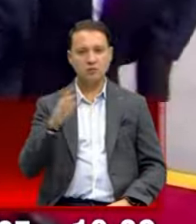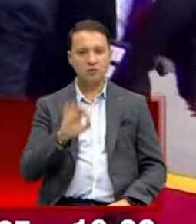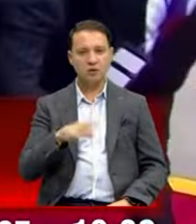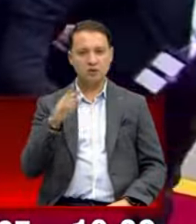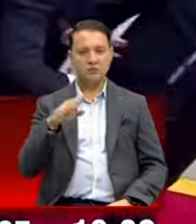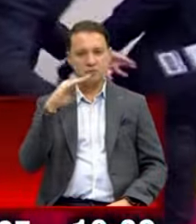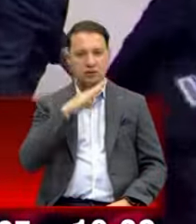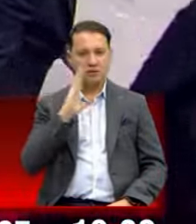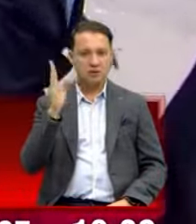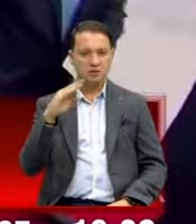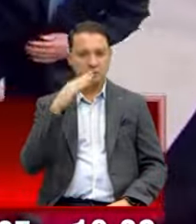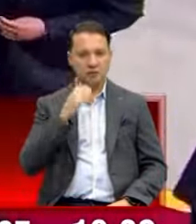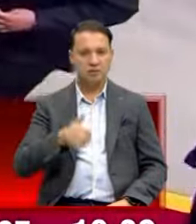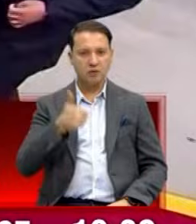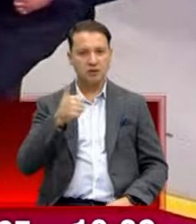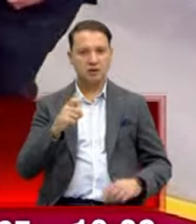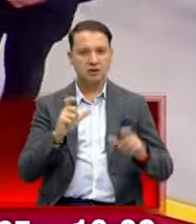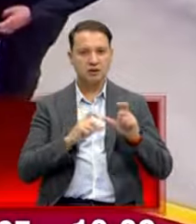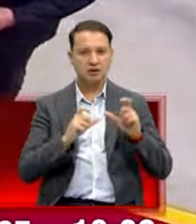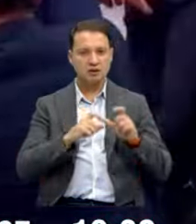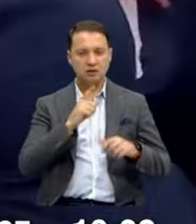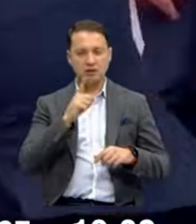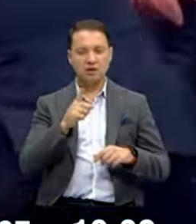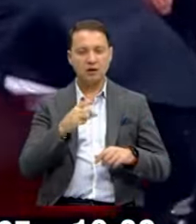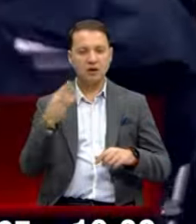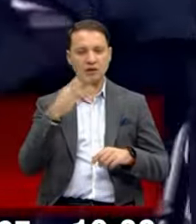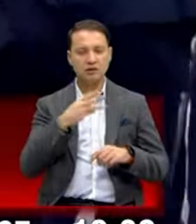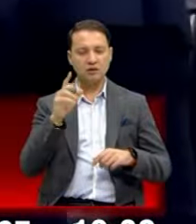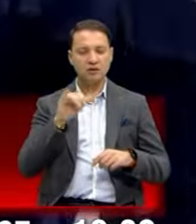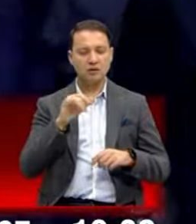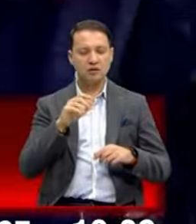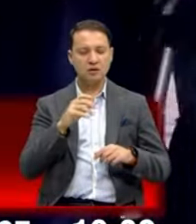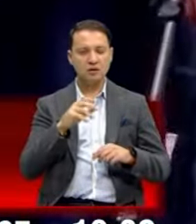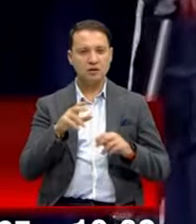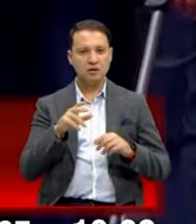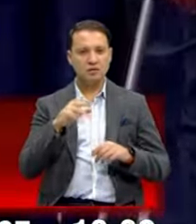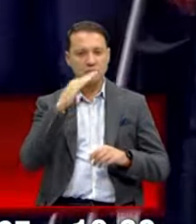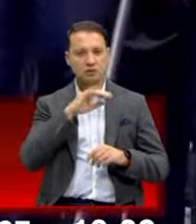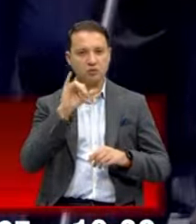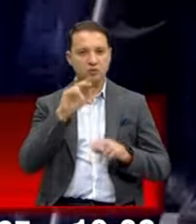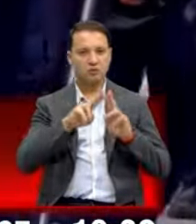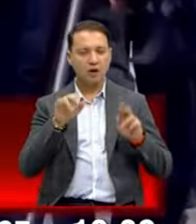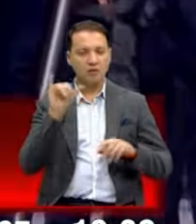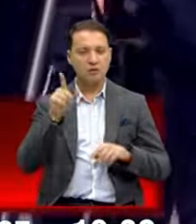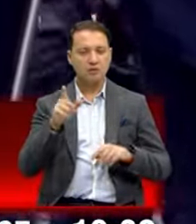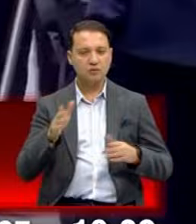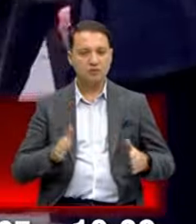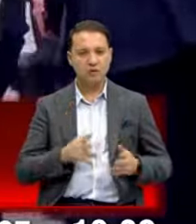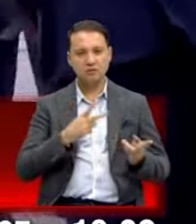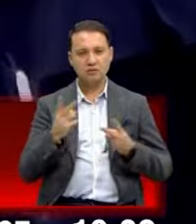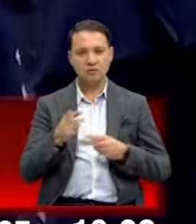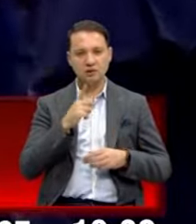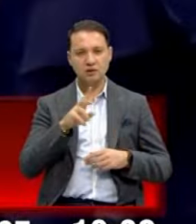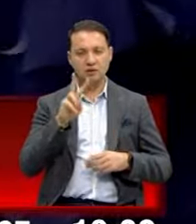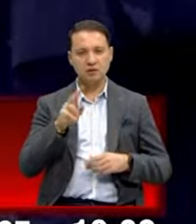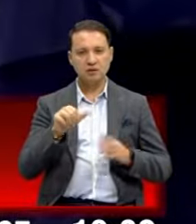bugün Kahire'deydi. Mısır lideri Abdülfettah Es-Sisi Erdoğan'ı Kahire Uluslararası Havalimanı'nda bizzat törenle karşıladı.